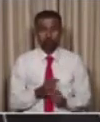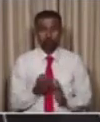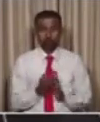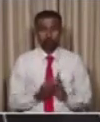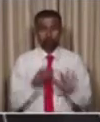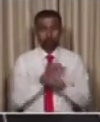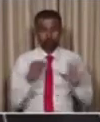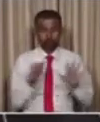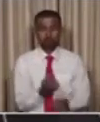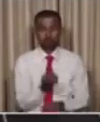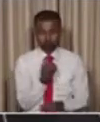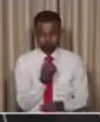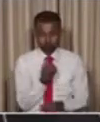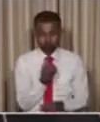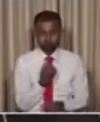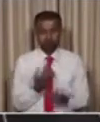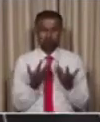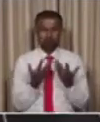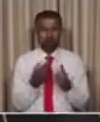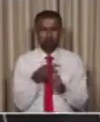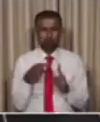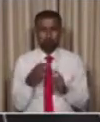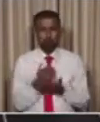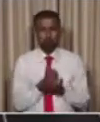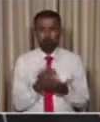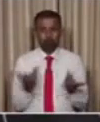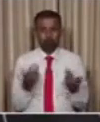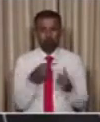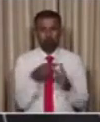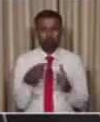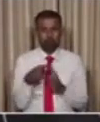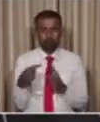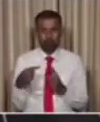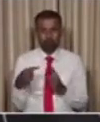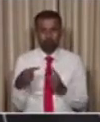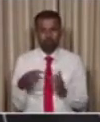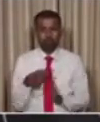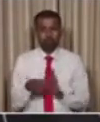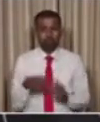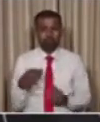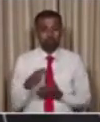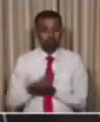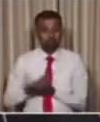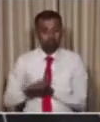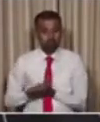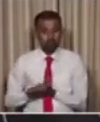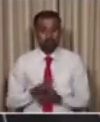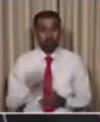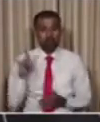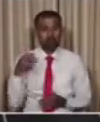අඳුන්ලා දුන්නා. ඒවත් යම් ප්‍රමාණයකට, හැම එකම නෙවෙයි, යම් ප්‍රමාණයකට මේ රටේ ණය ප්‍රතිවගතකරණයේදී, විදේශ